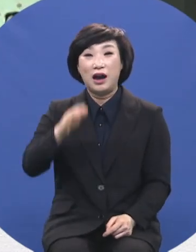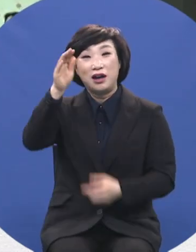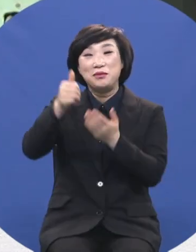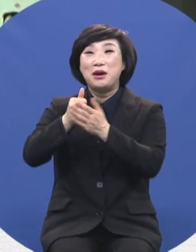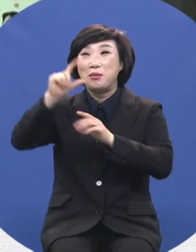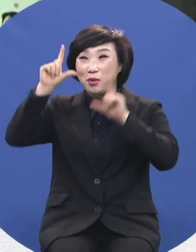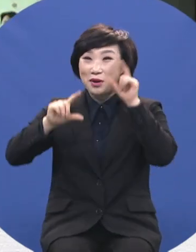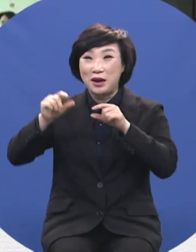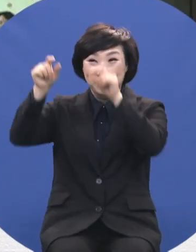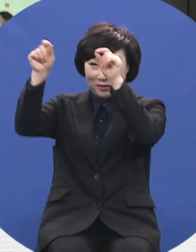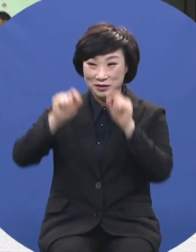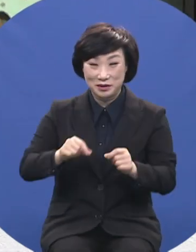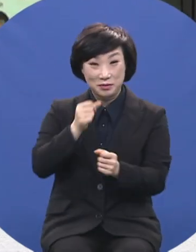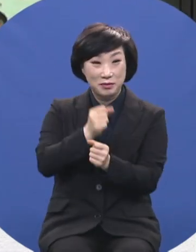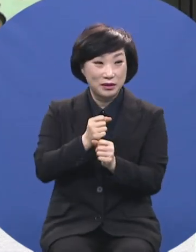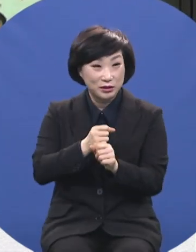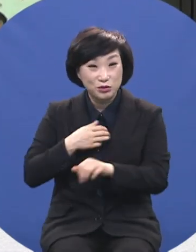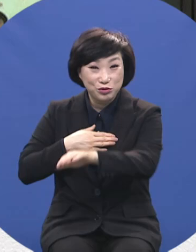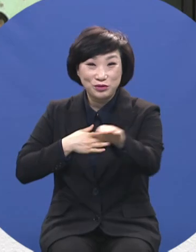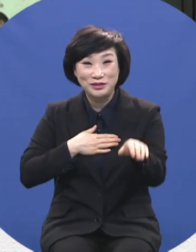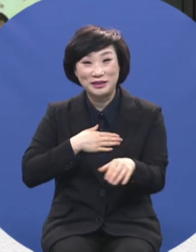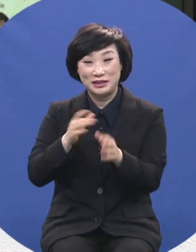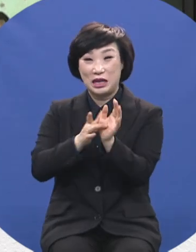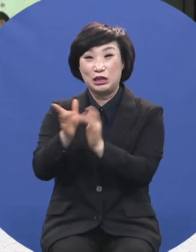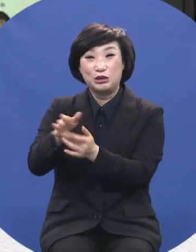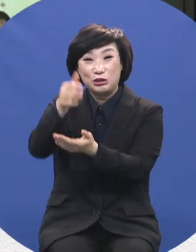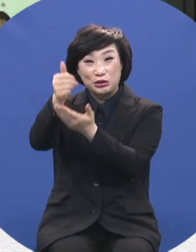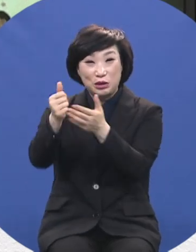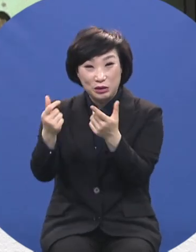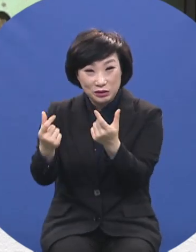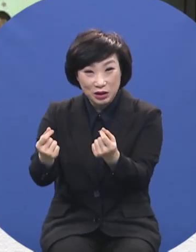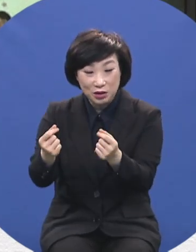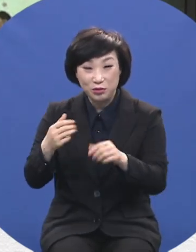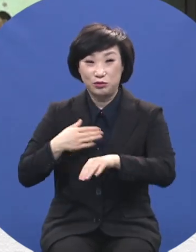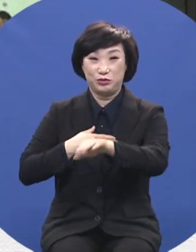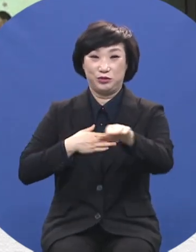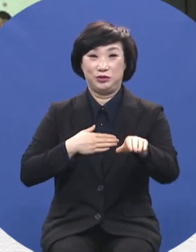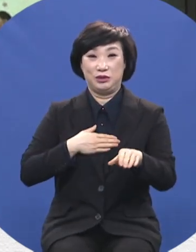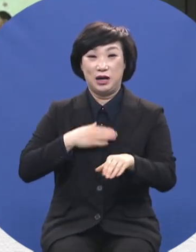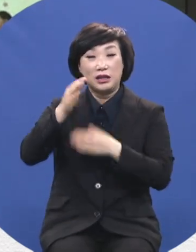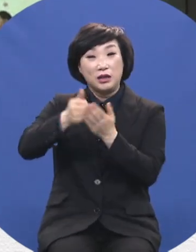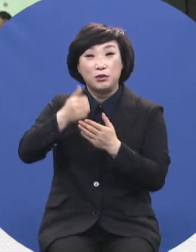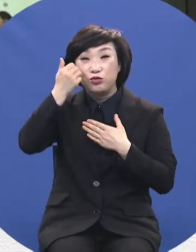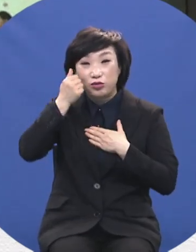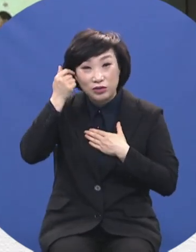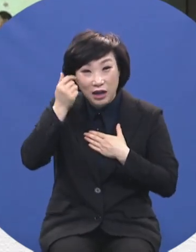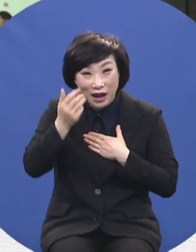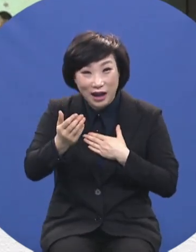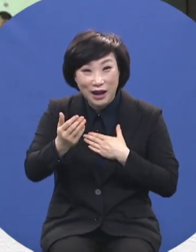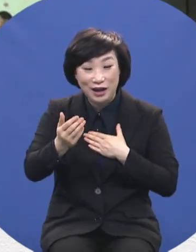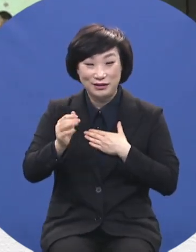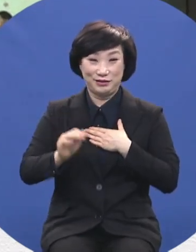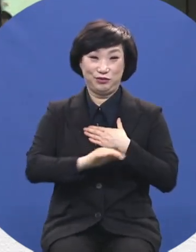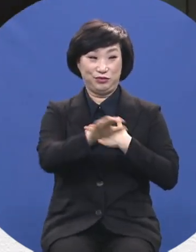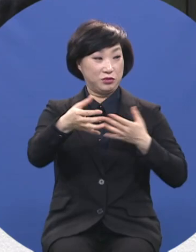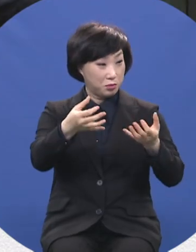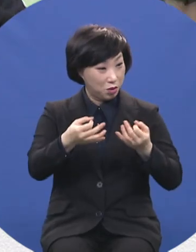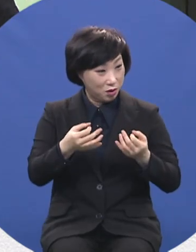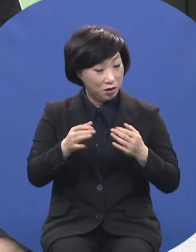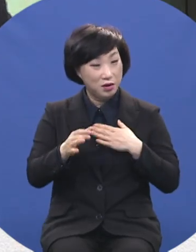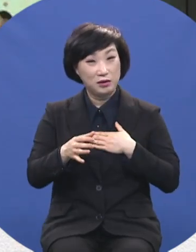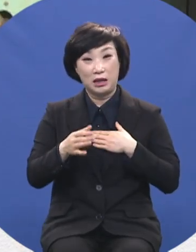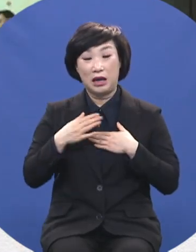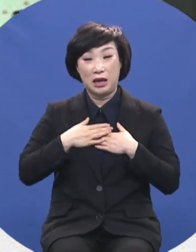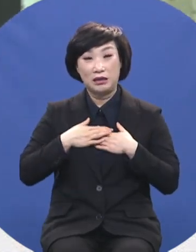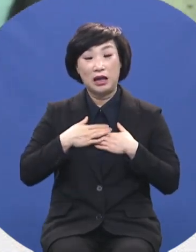모양으로 지었기 때문에 우리도 예수 그리스도처럼 우리를 하나님이 누구냐라고 할 때 우리를 통해 보여줄 수